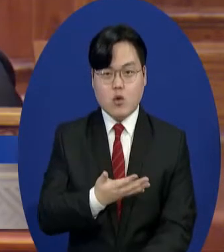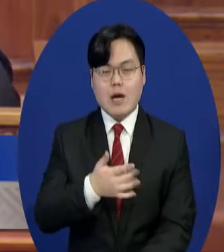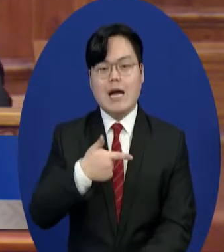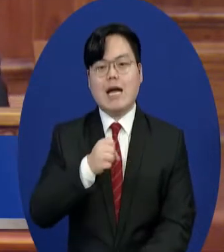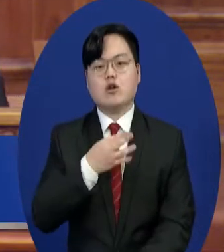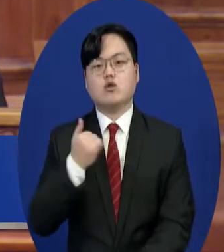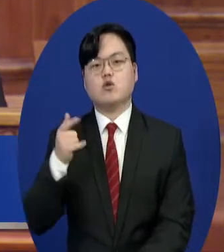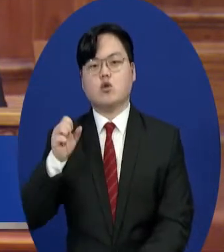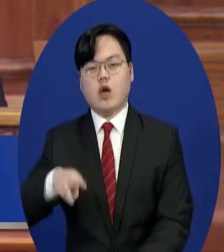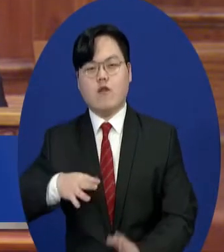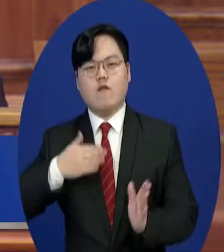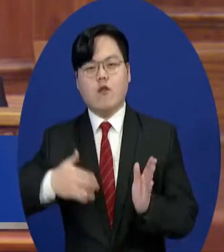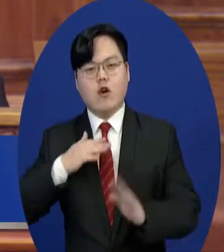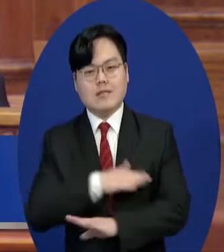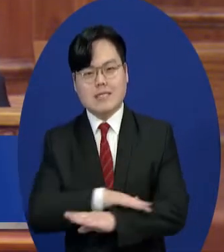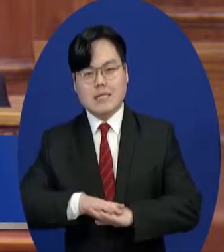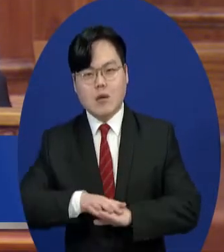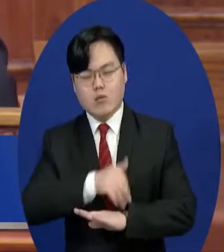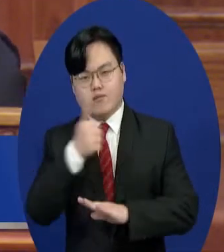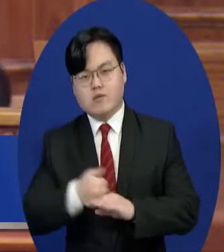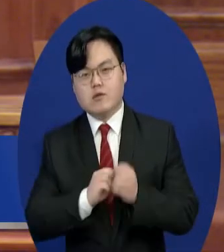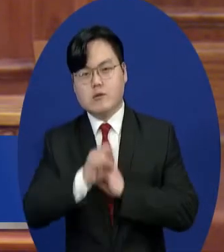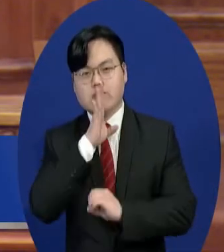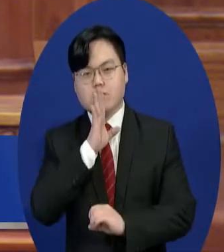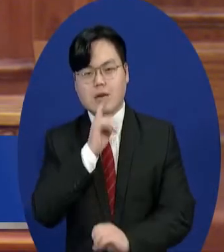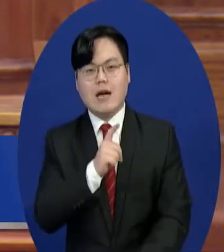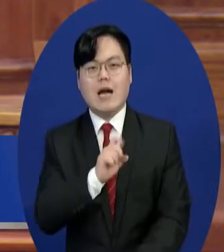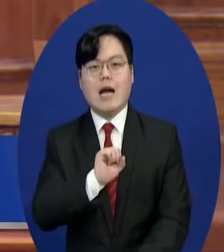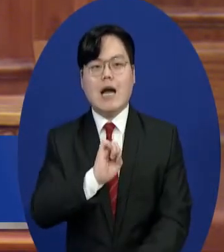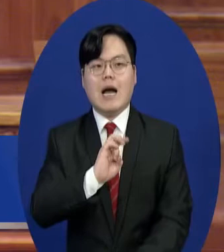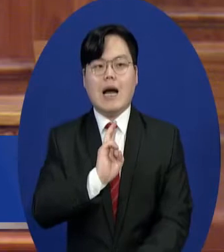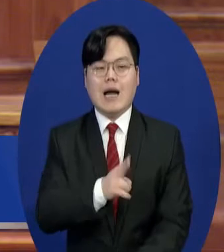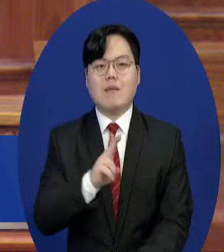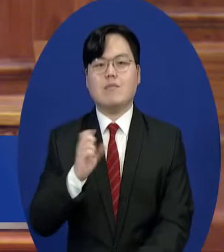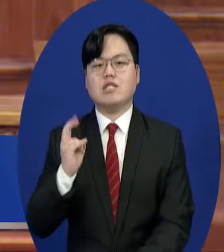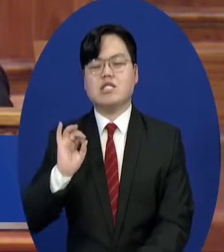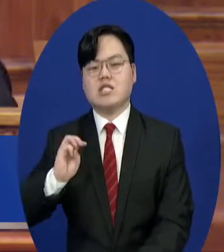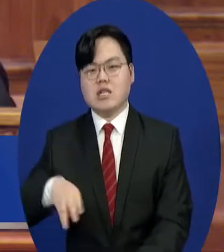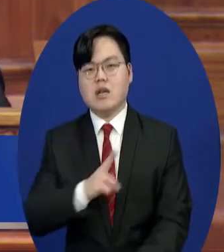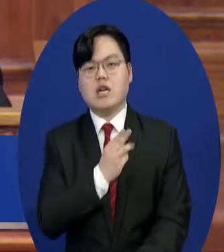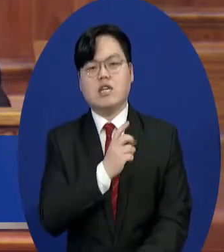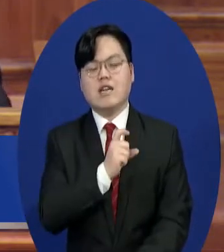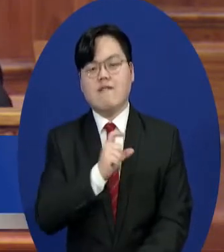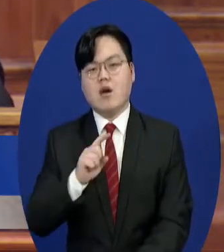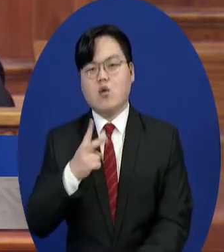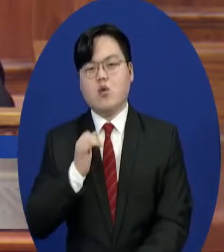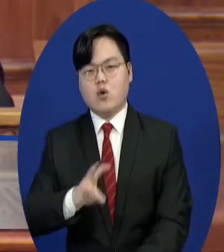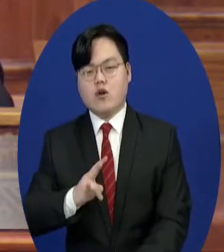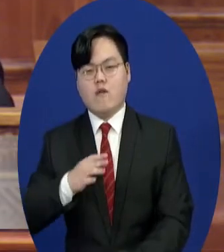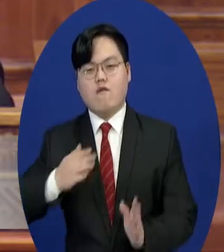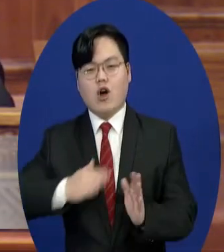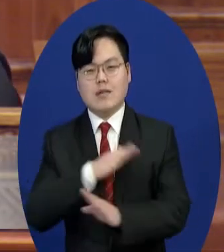ирэх онд бүрэн ашиглалтанд оруулна. Ханг бичигт шивээ хүрэн арцур боомтуудыг төмөр замаар холбох